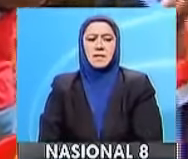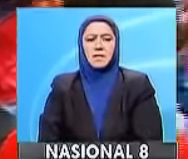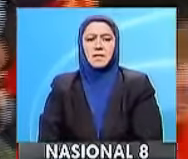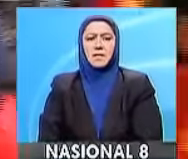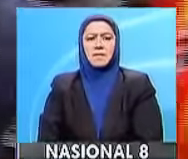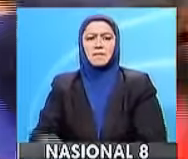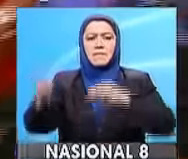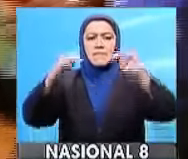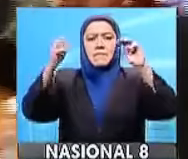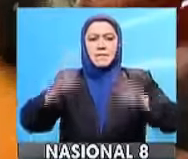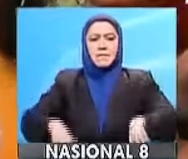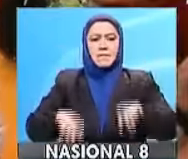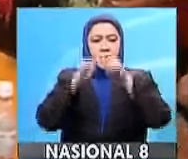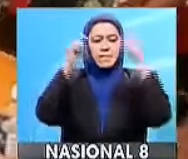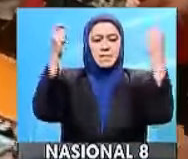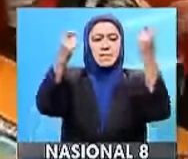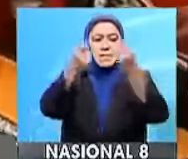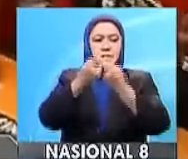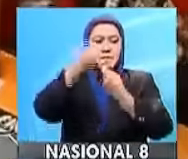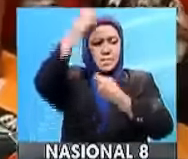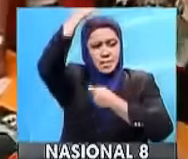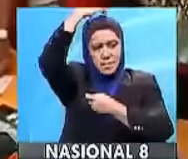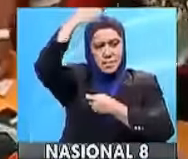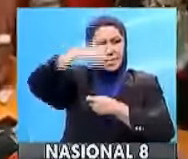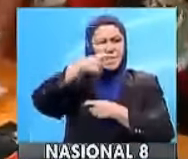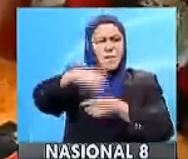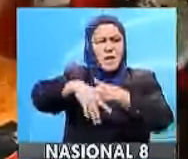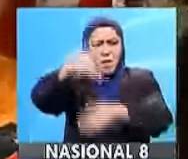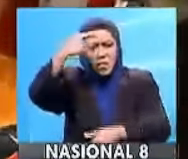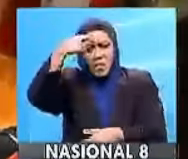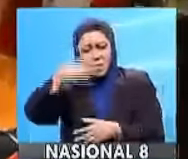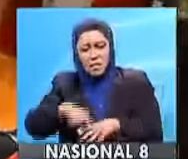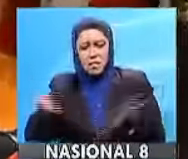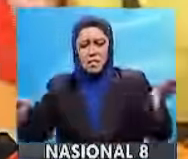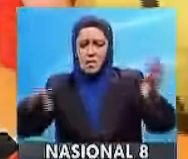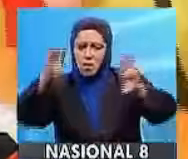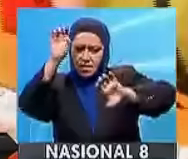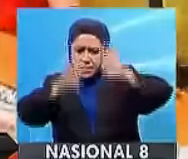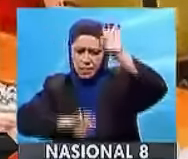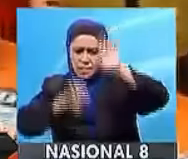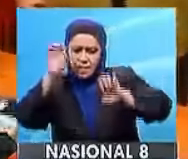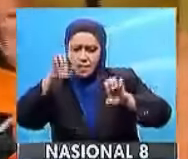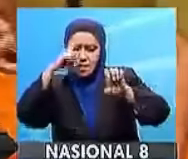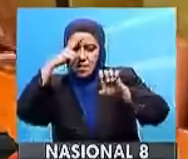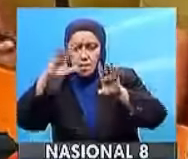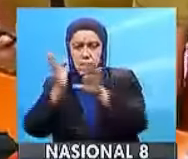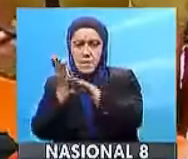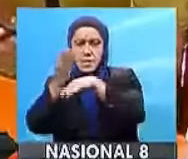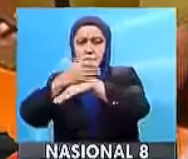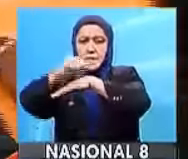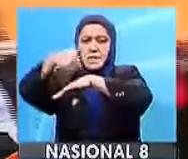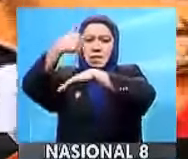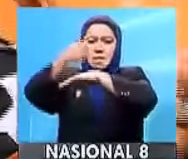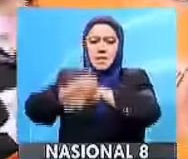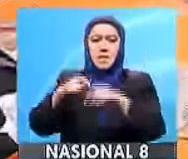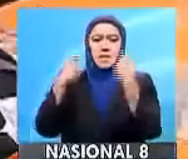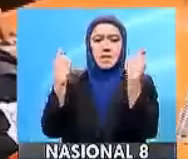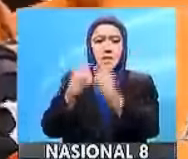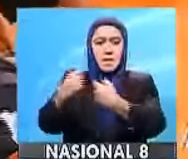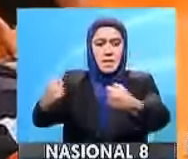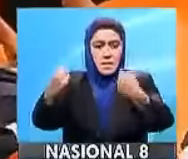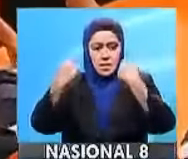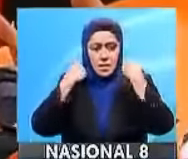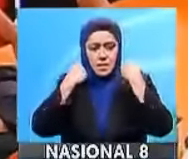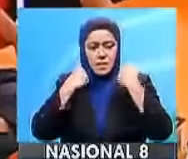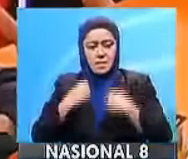Pengurus pasukan Amiruddin Syari berkata masih terlalu awal untuk melakukan penilaian bagi membentuk pasukan yang benar-benar mantap.